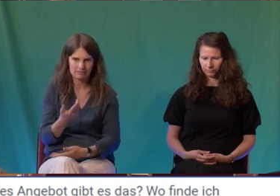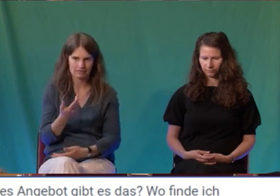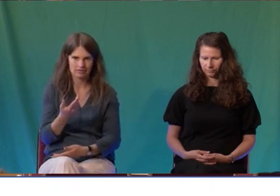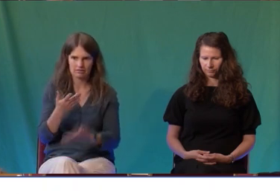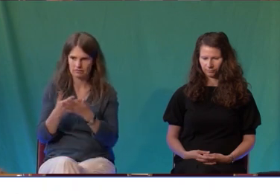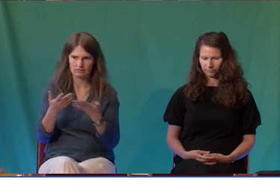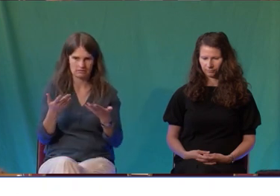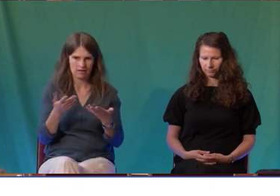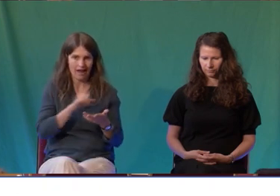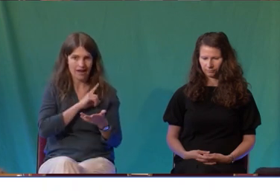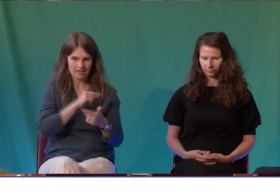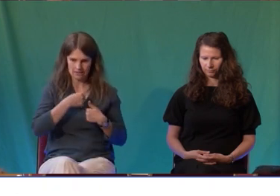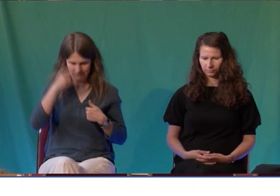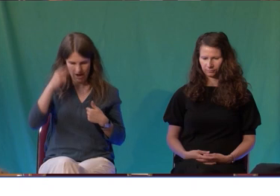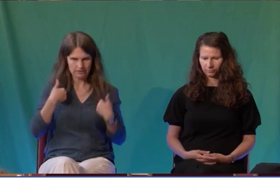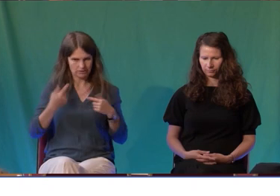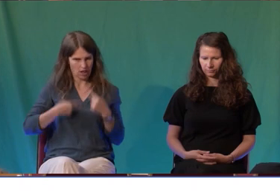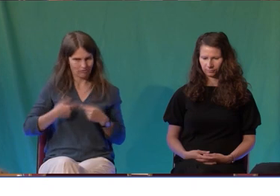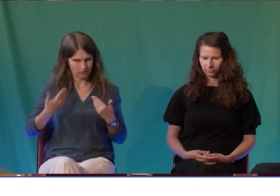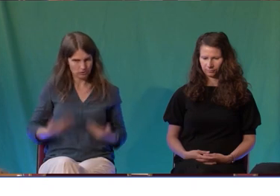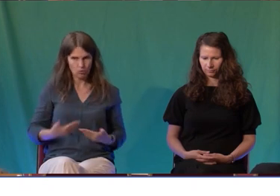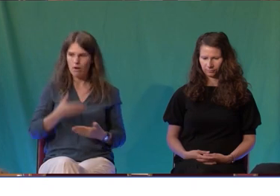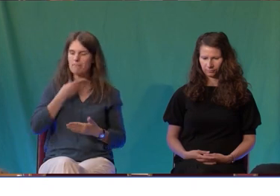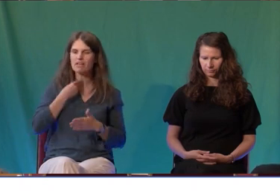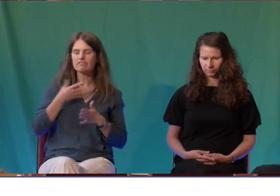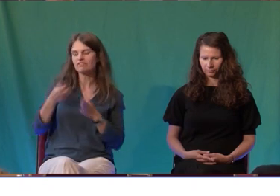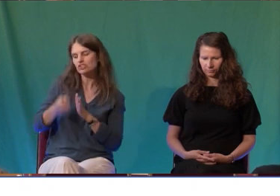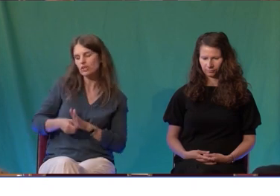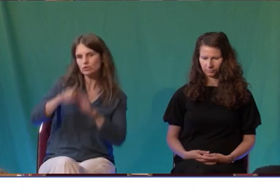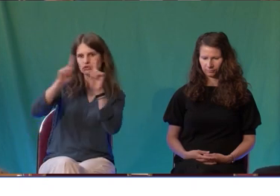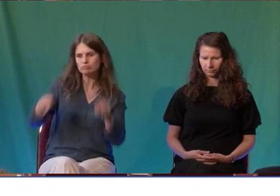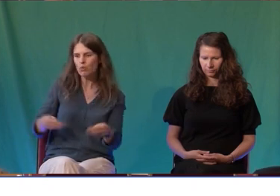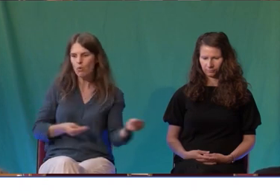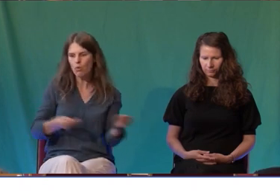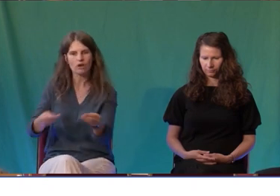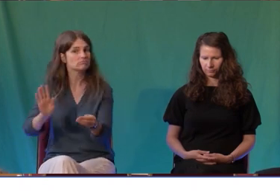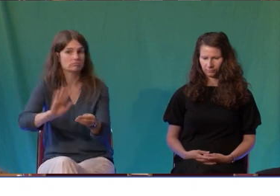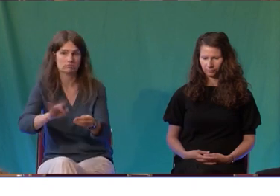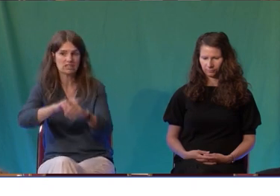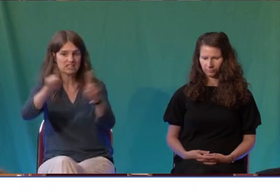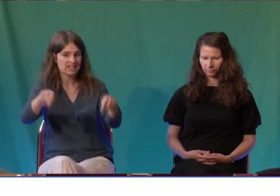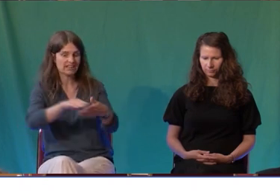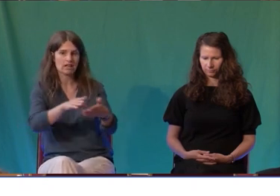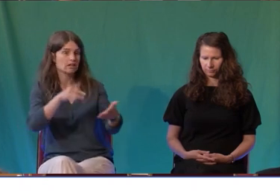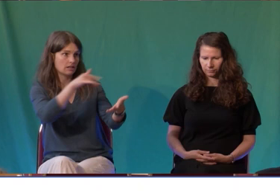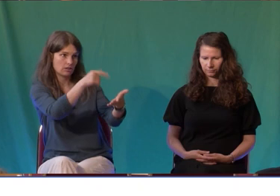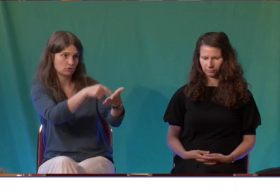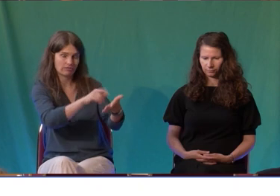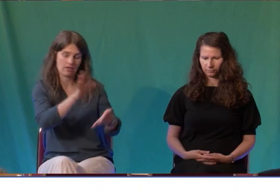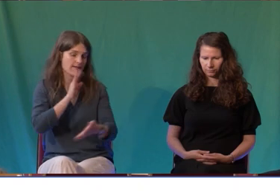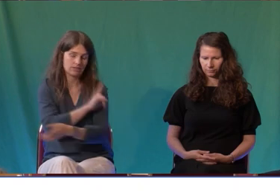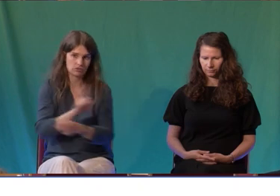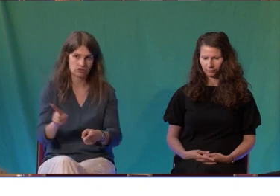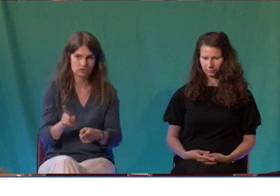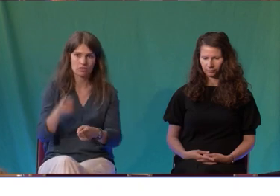ich weiß dass das so laufen muss die brauchen einen bedarfsfeststellungsbogen sie können ich bin Zettel und Stift kommen und dann versuchen das hinterher zu